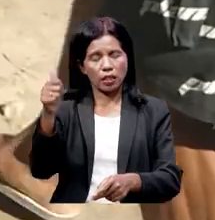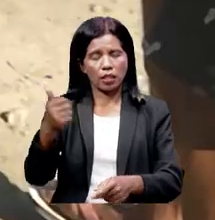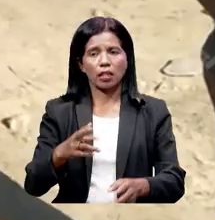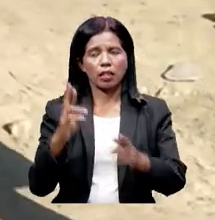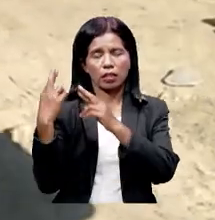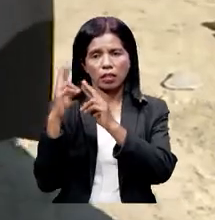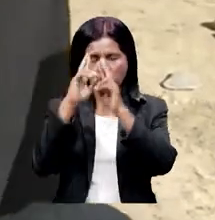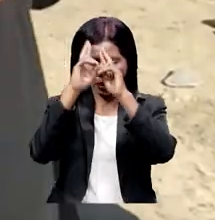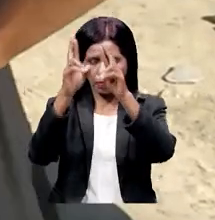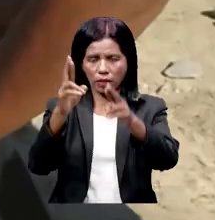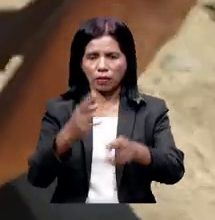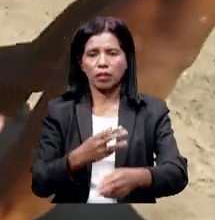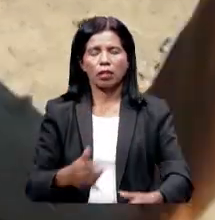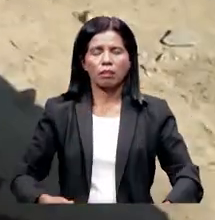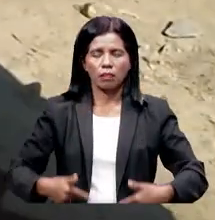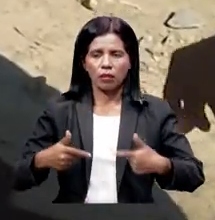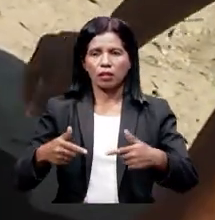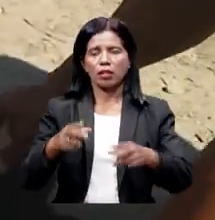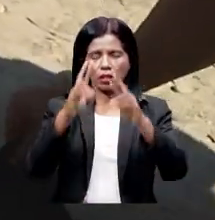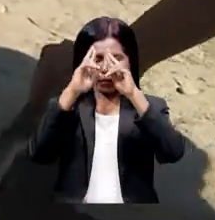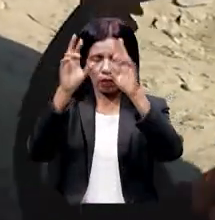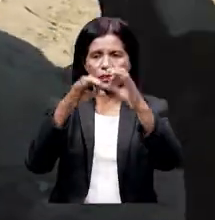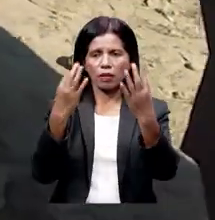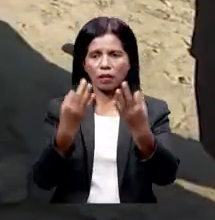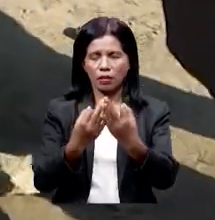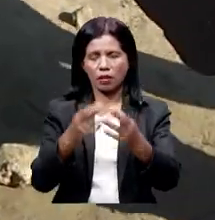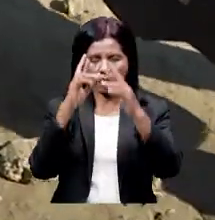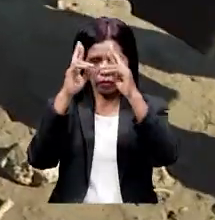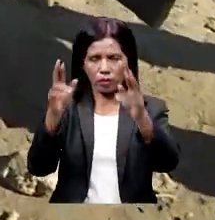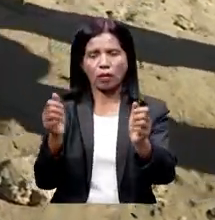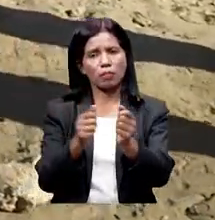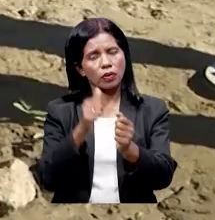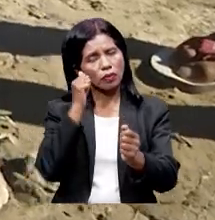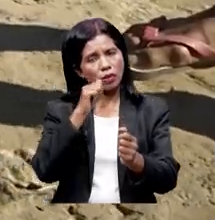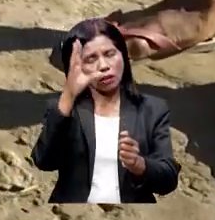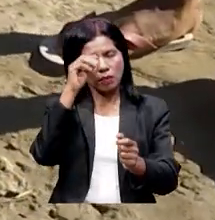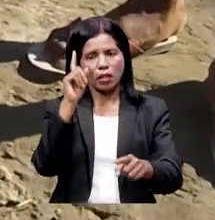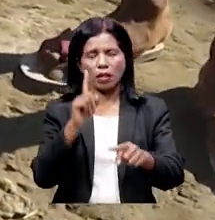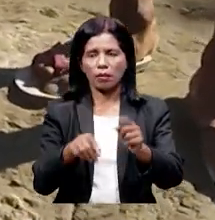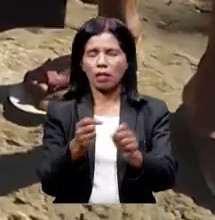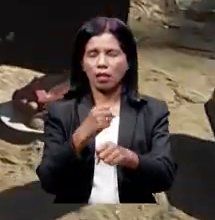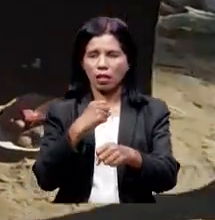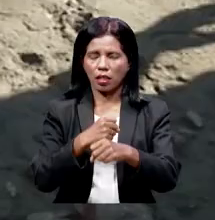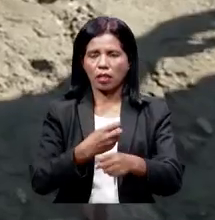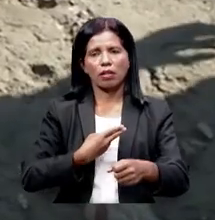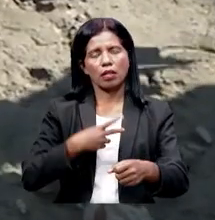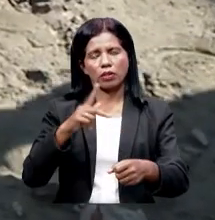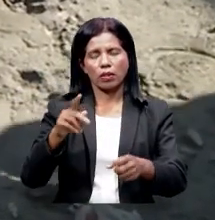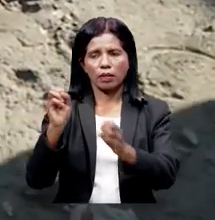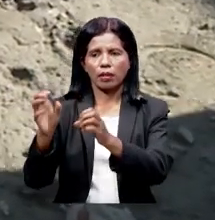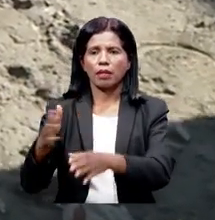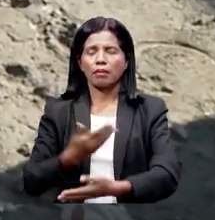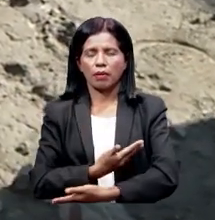bot ba ni familia, respeita malu hanesa feto romane, nune labele hamosu tang hahalok soe bebe, ia